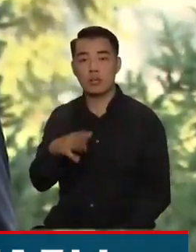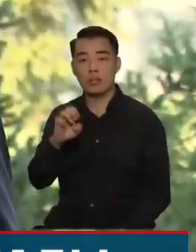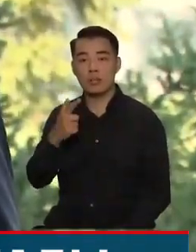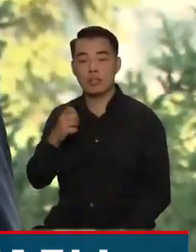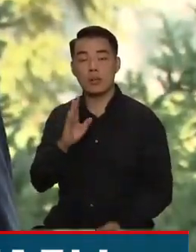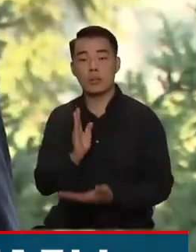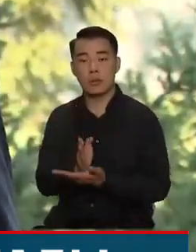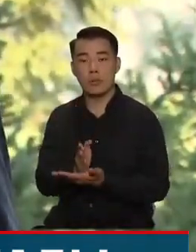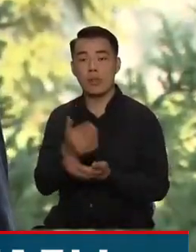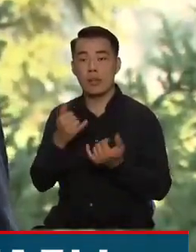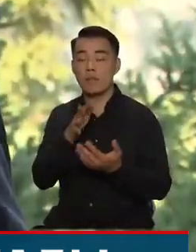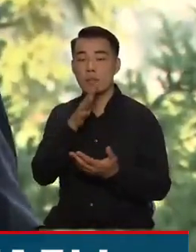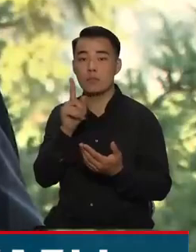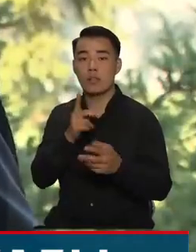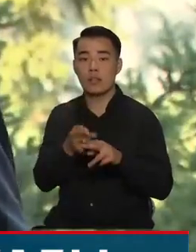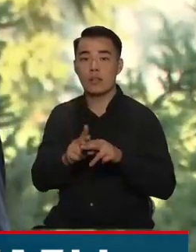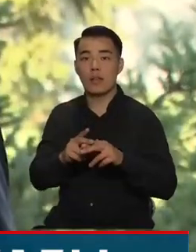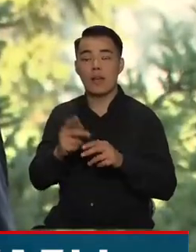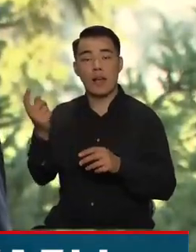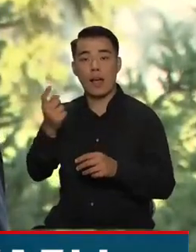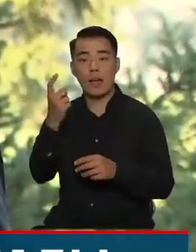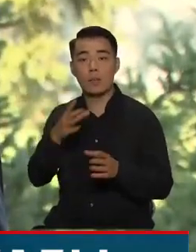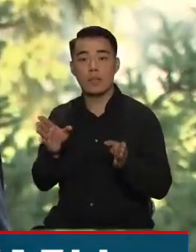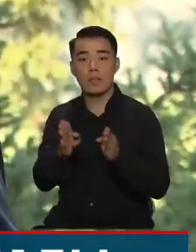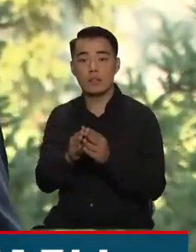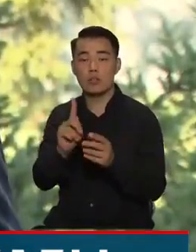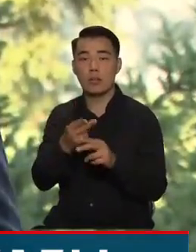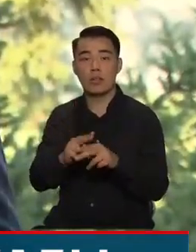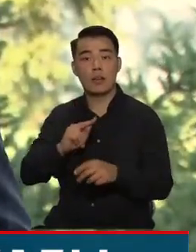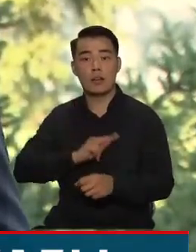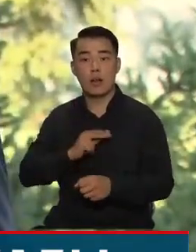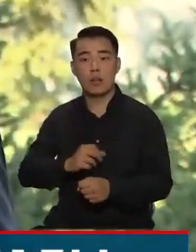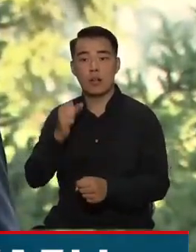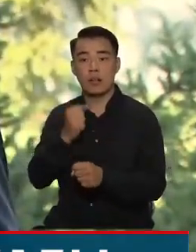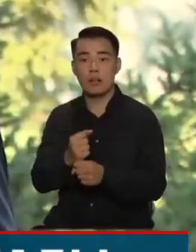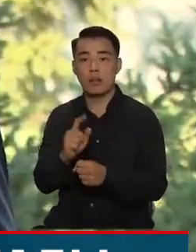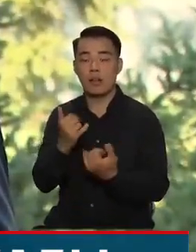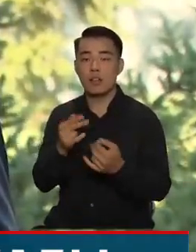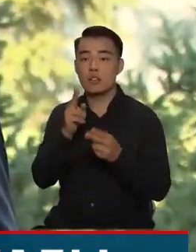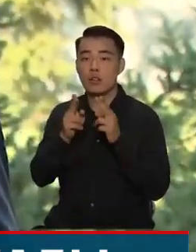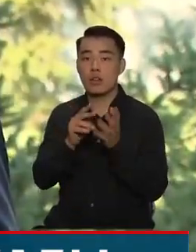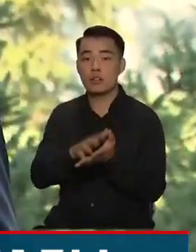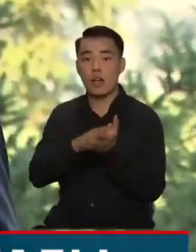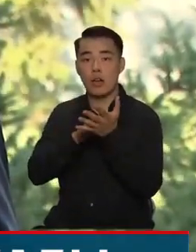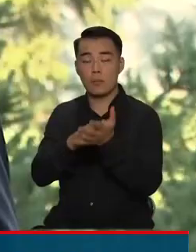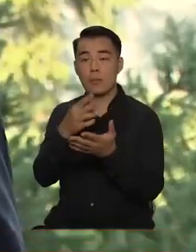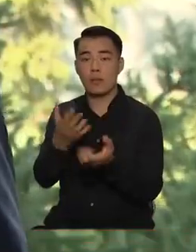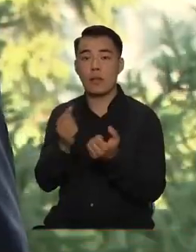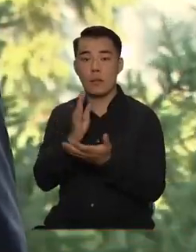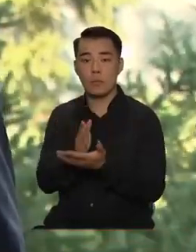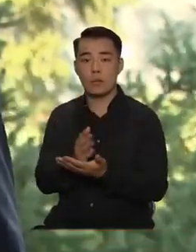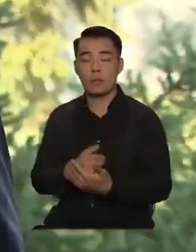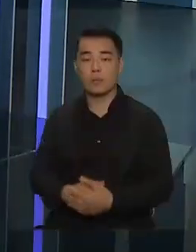250 теңге. Қазіргі уақытта шаруашылықтармен, операторлармен жұмыс жүргізіп, арыздар қабылданып отыр сол жанармайды алуға.